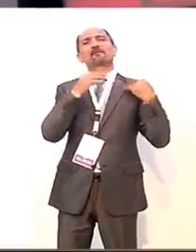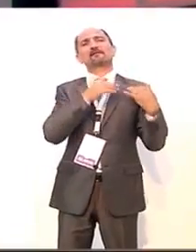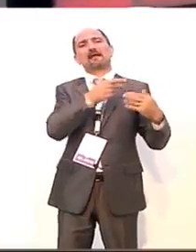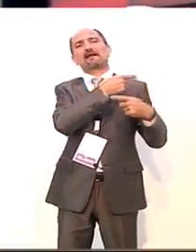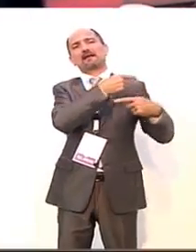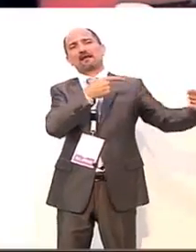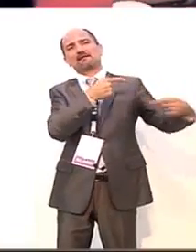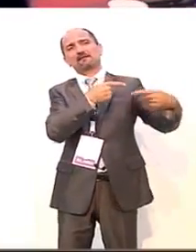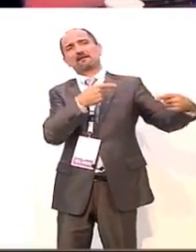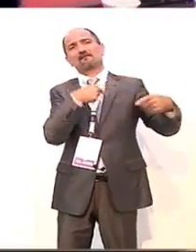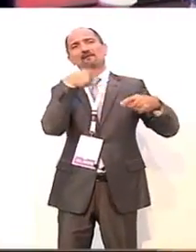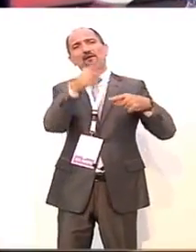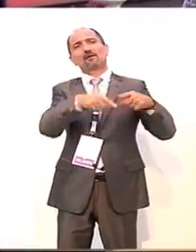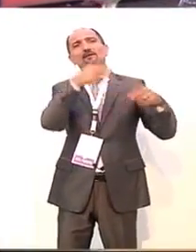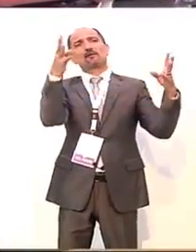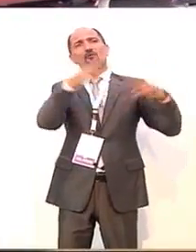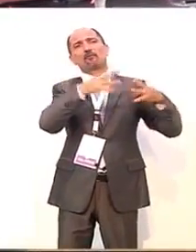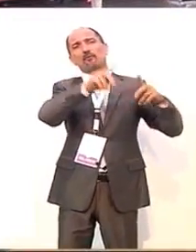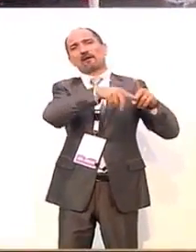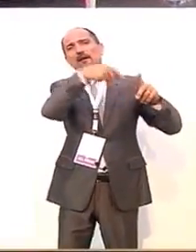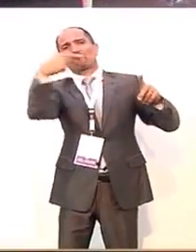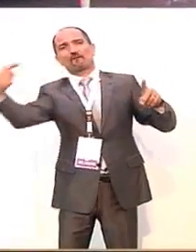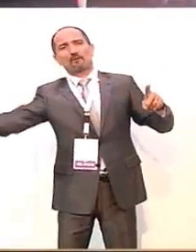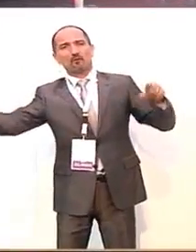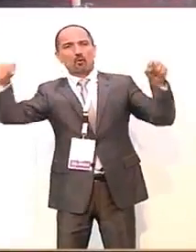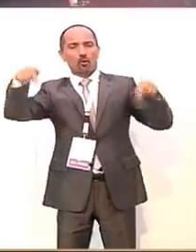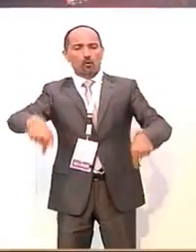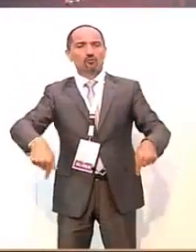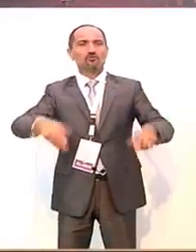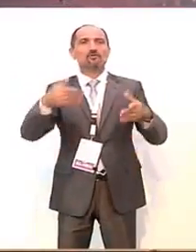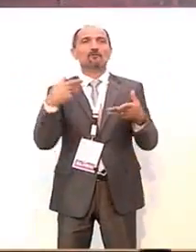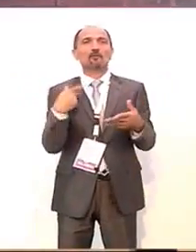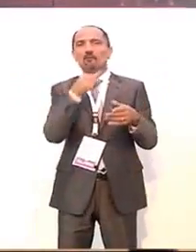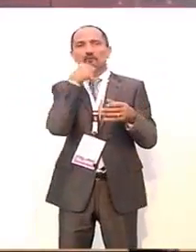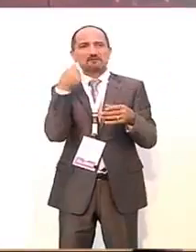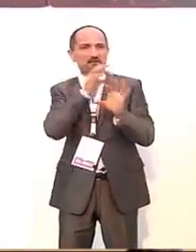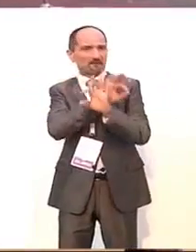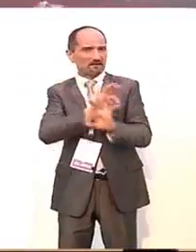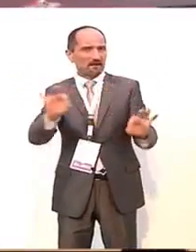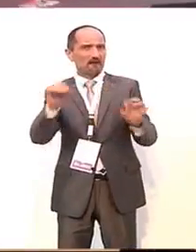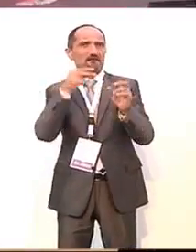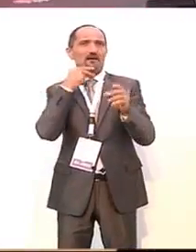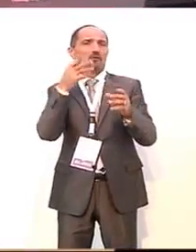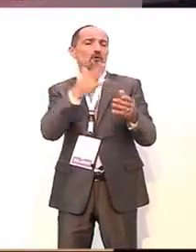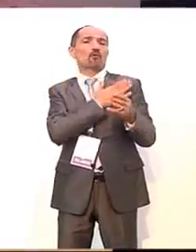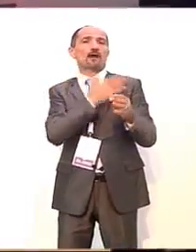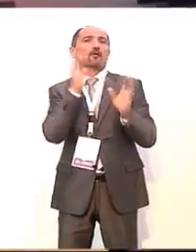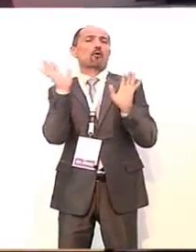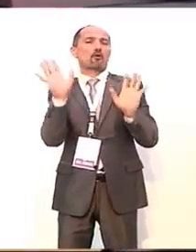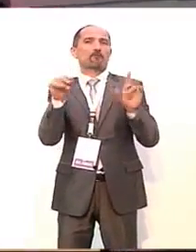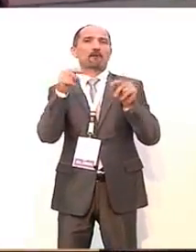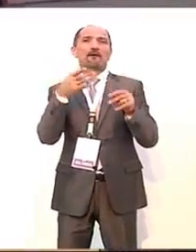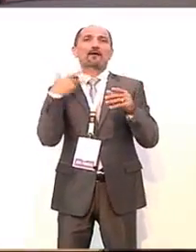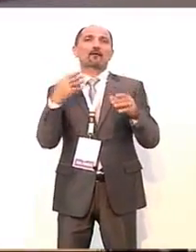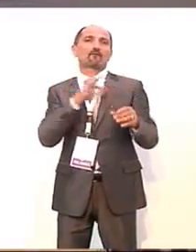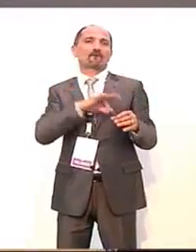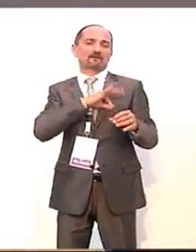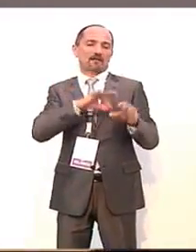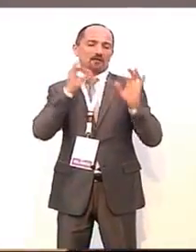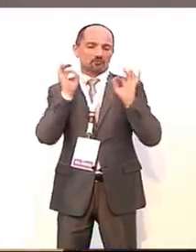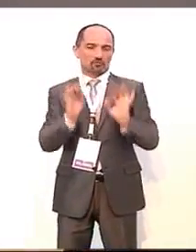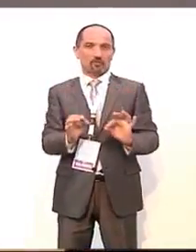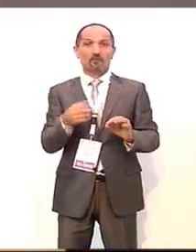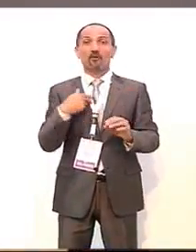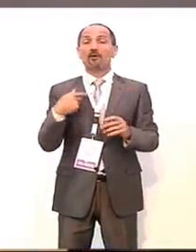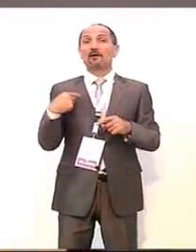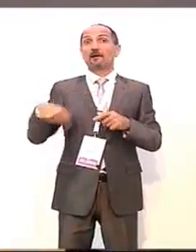negative dal dopoguerra ad oggi. E a questo punto non saper nulla non è una colpa, ma è un privilegio. Allora, noi, voi,